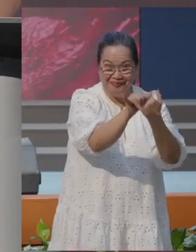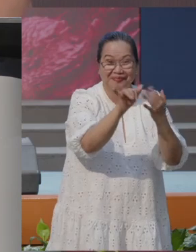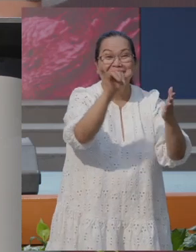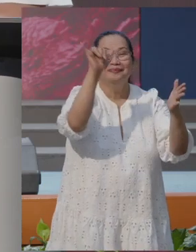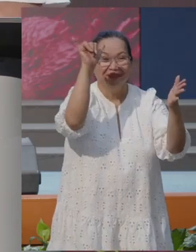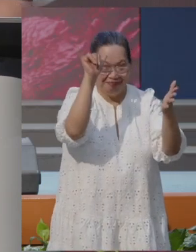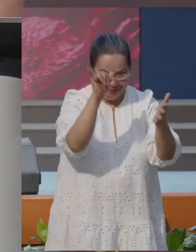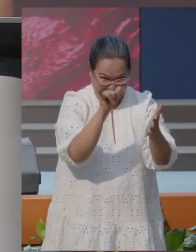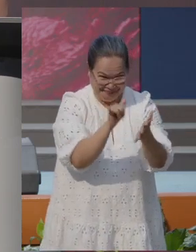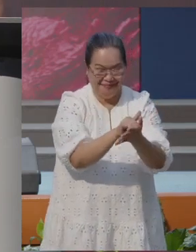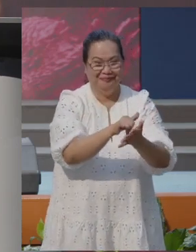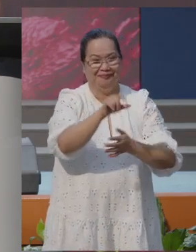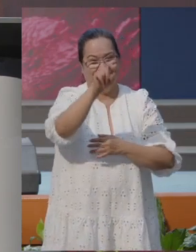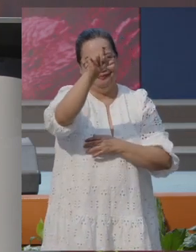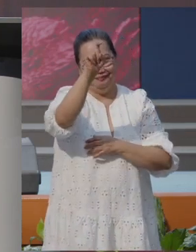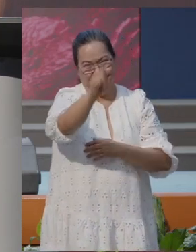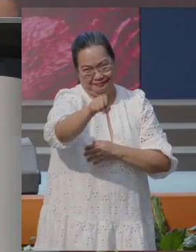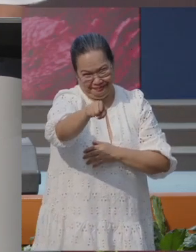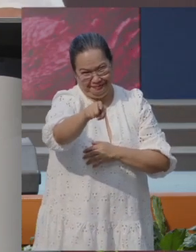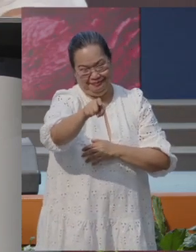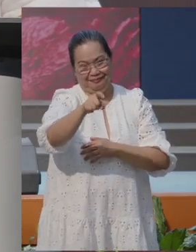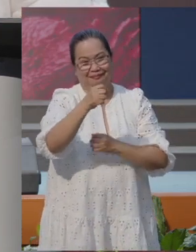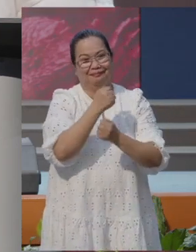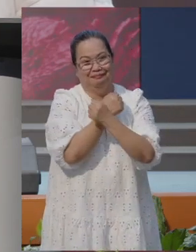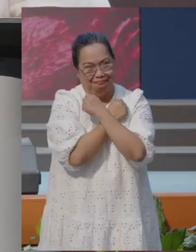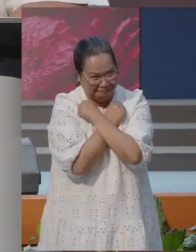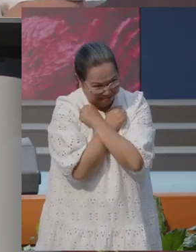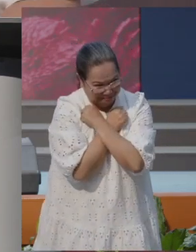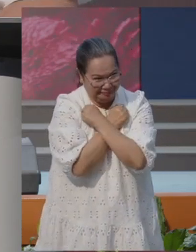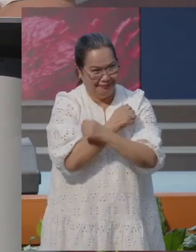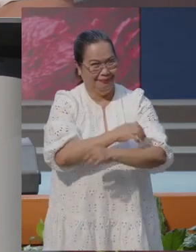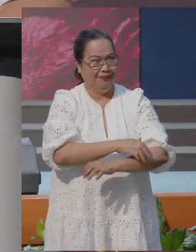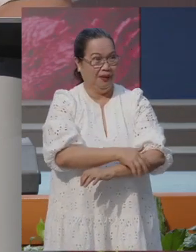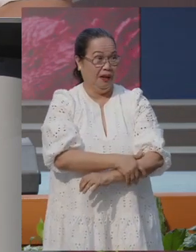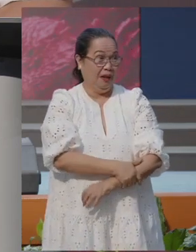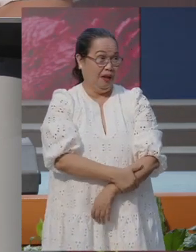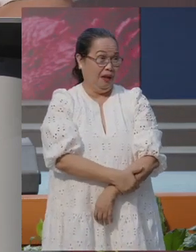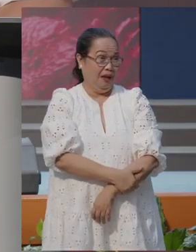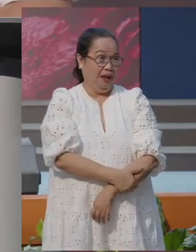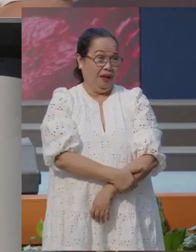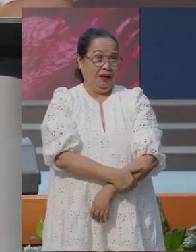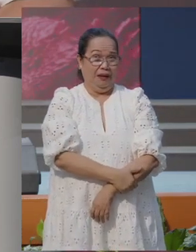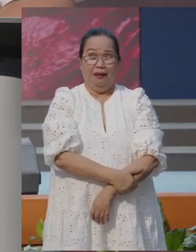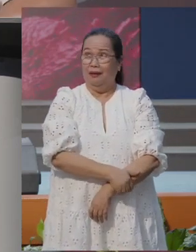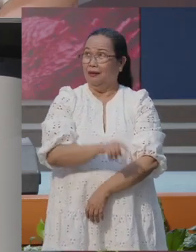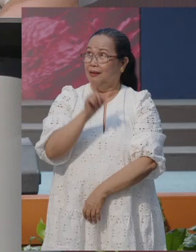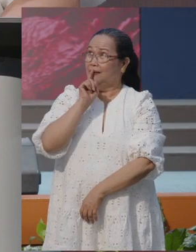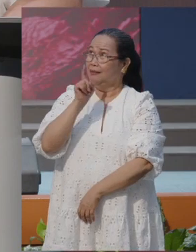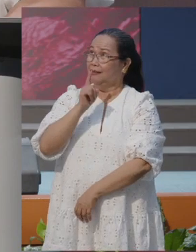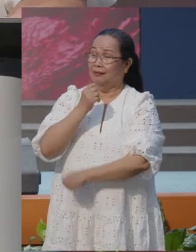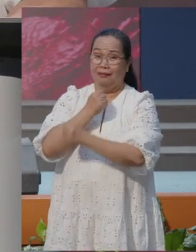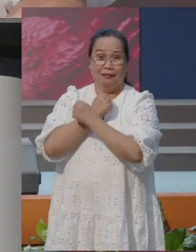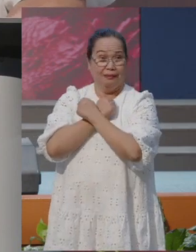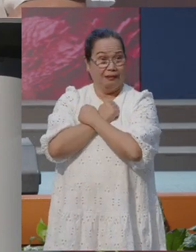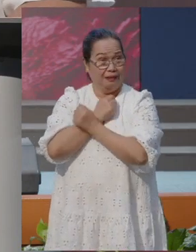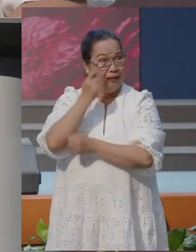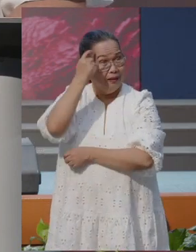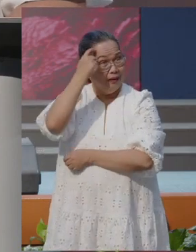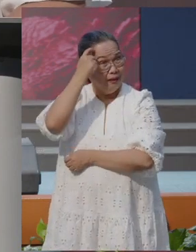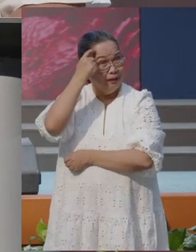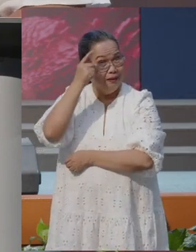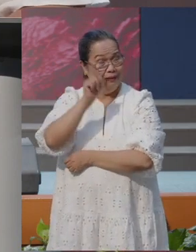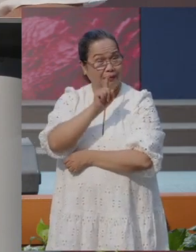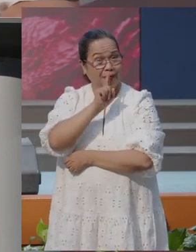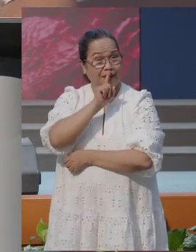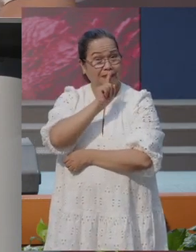Yun ang kailangan nating ibigin. So, ang tunay na pag-ibig ay hindi isang theoretical na konsepto,